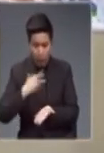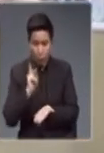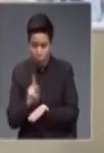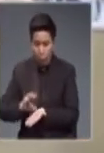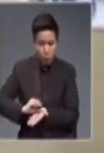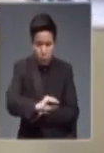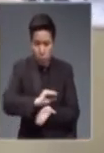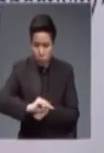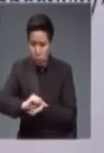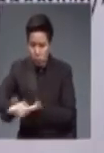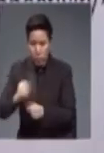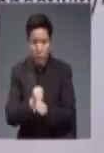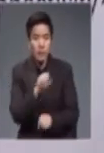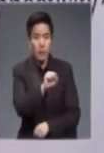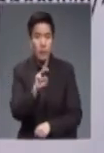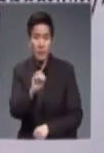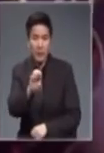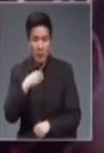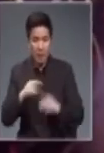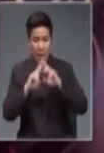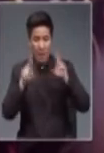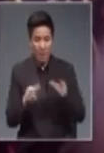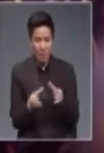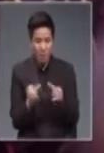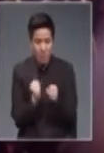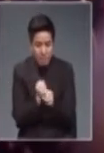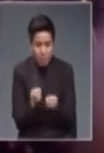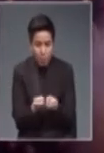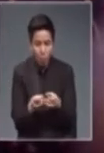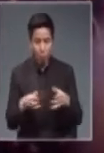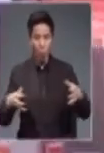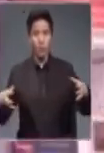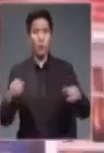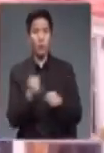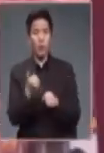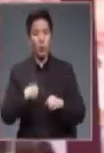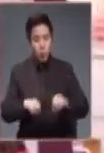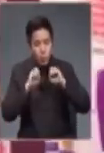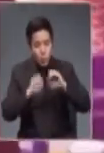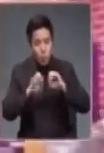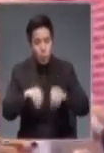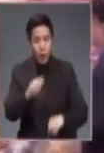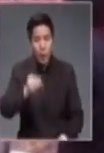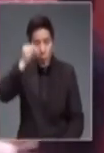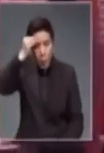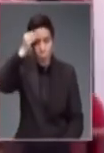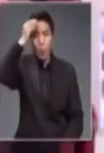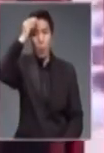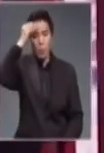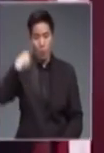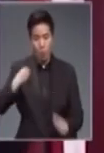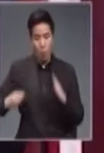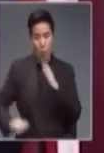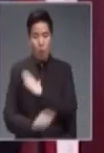ครับให้ทุกคนได้ทราบถึงการทำงานของพี่น้องข้าราชการหน่วยงานต่างๆของภาครัฐทุกประเภทจะได้เข้าใจร่วมกัน